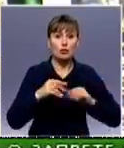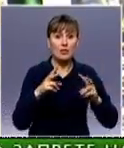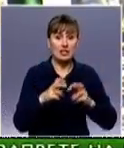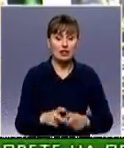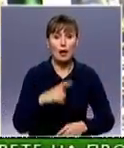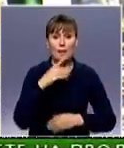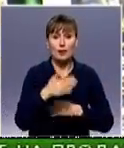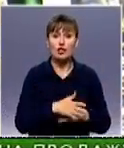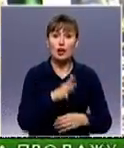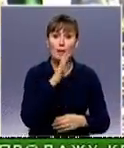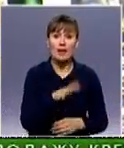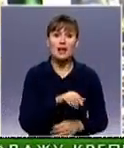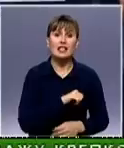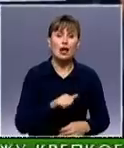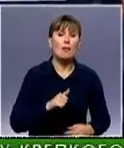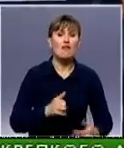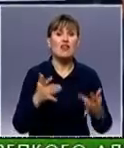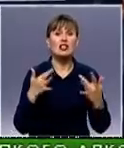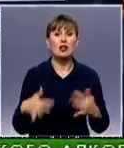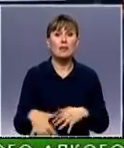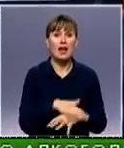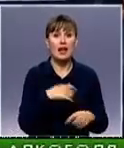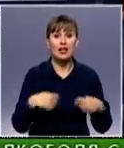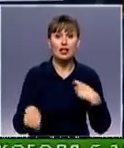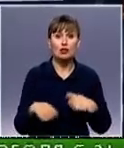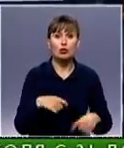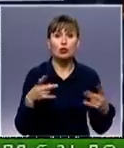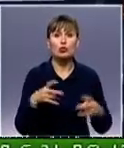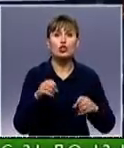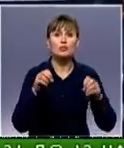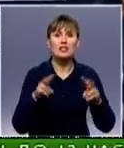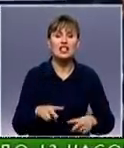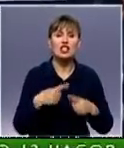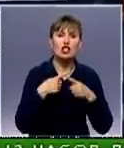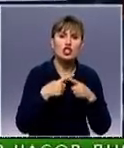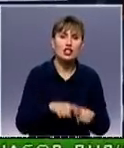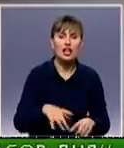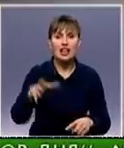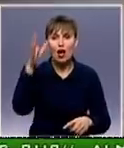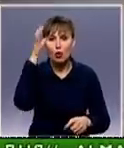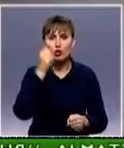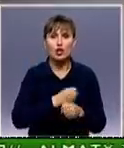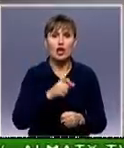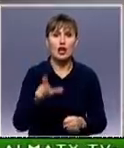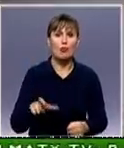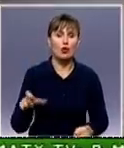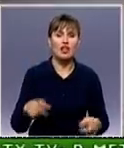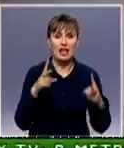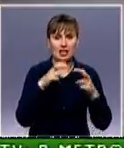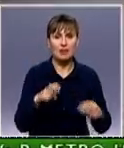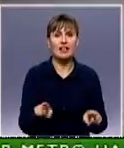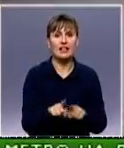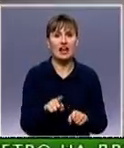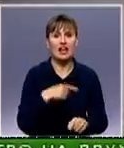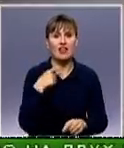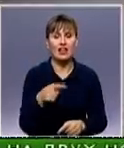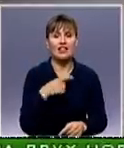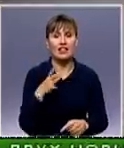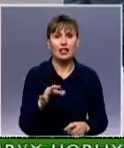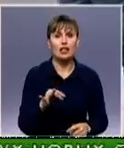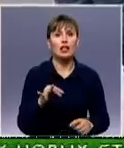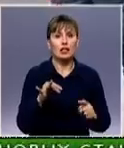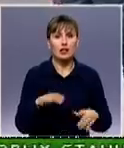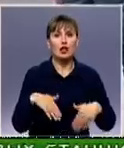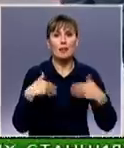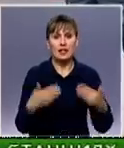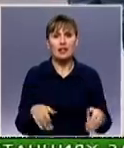исследований, в ближайшие 5 лет самыми востребованными на рынке труда будут IT-специалисты, инженеры и научные работники, уверяют эксперты. И советуют абитуриентам подходить к